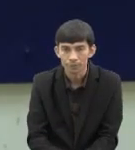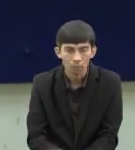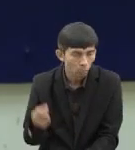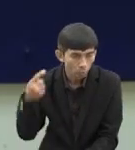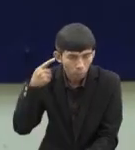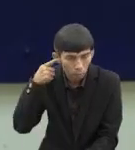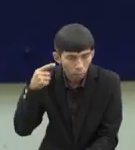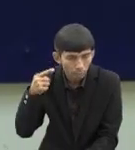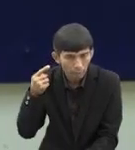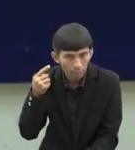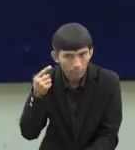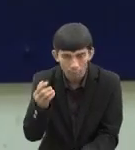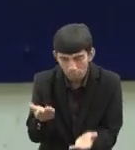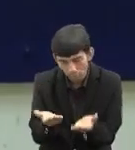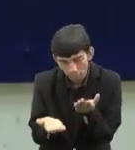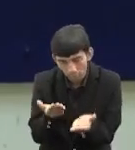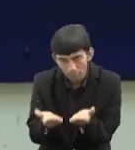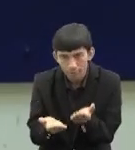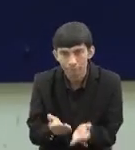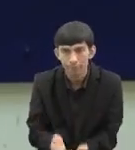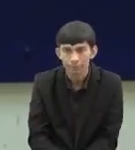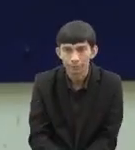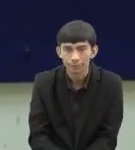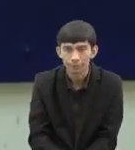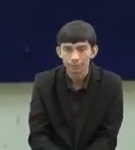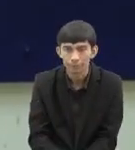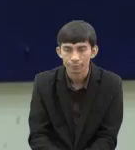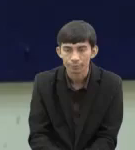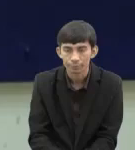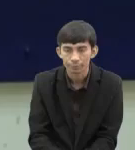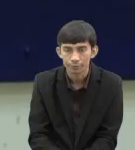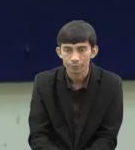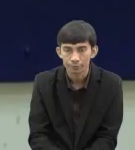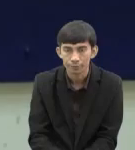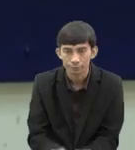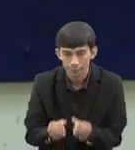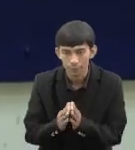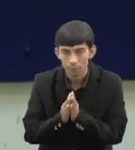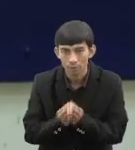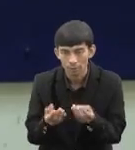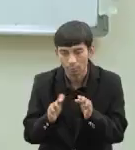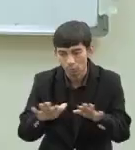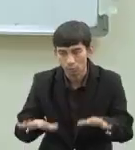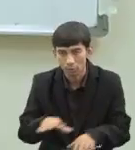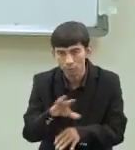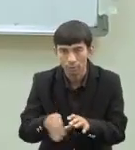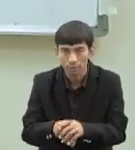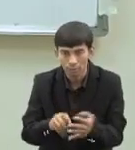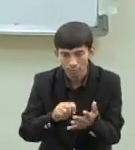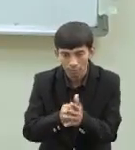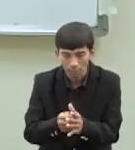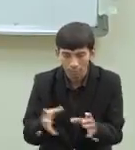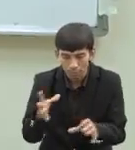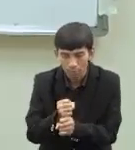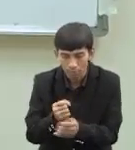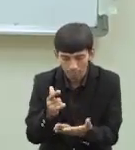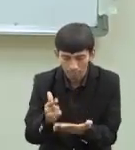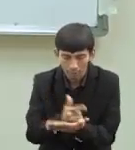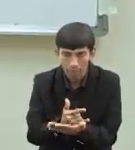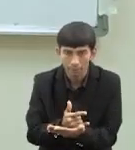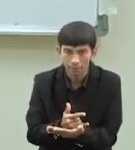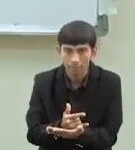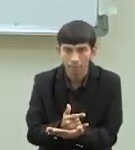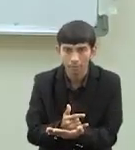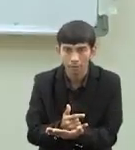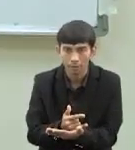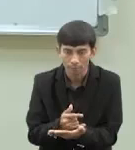bị sâu xong lấy đam mê lấy sờ điên khi nấy ai vô mặc ba nè con á à con chăn con từng ăn khné ta muốn bên mình chọn mày riêng